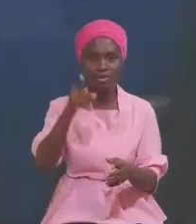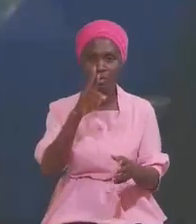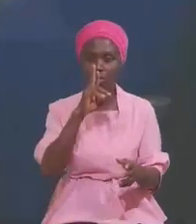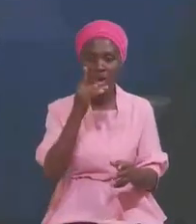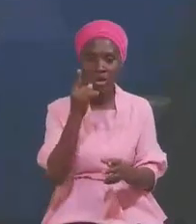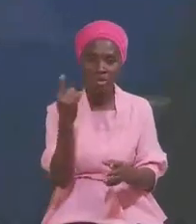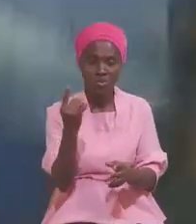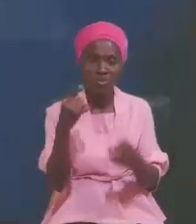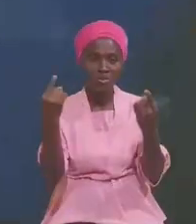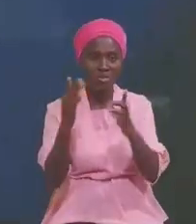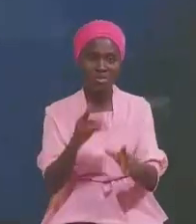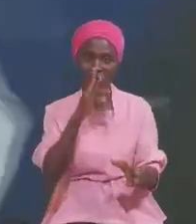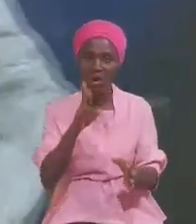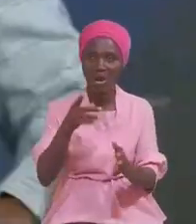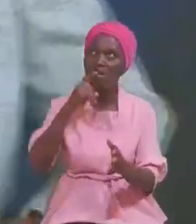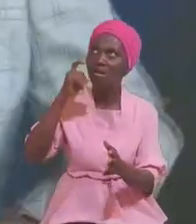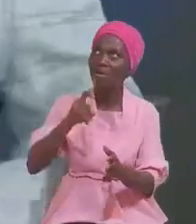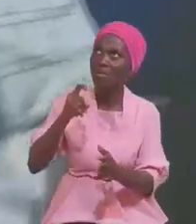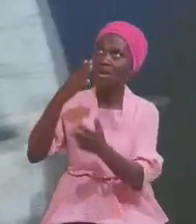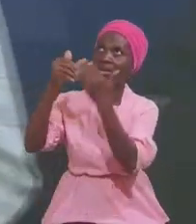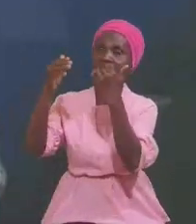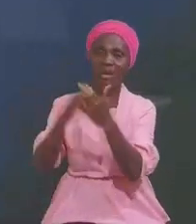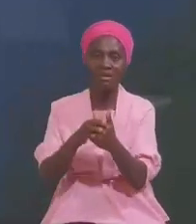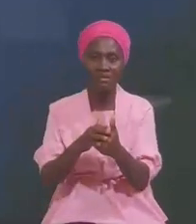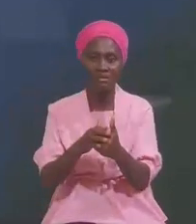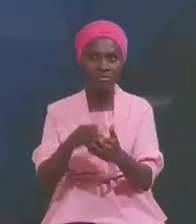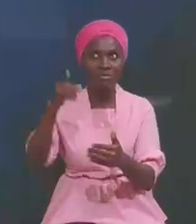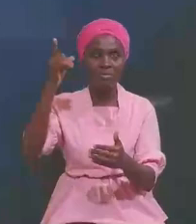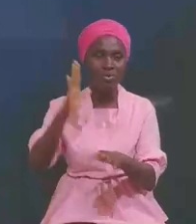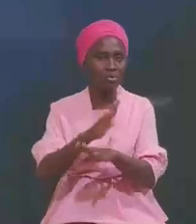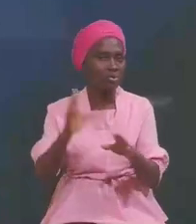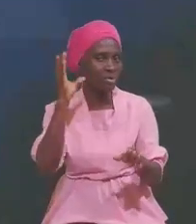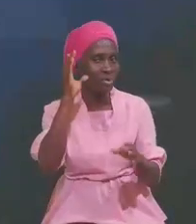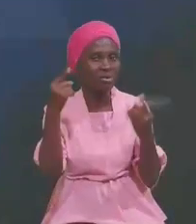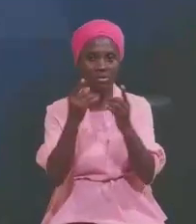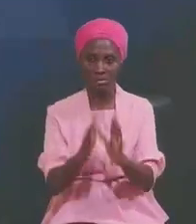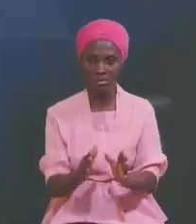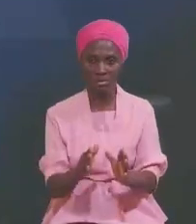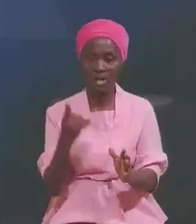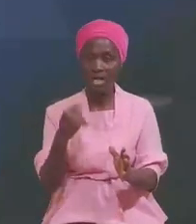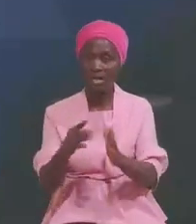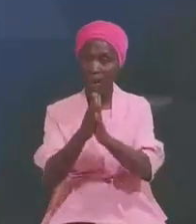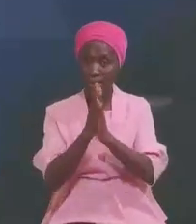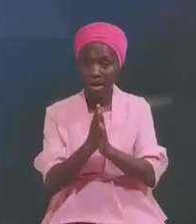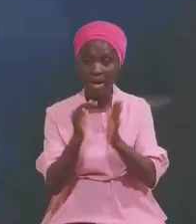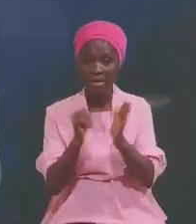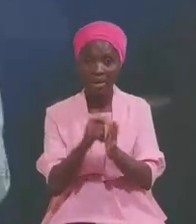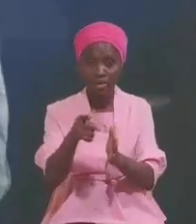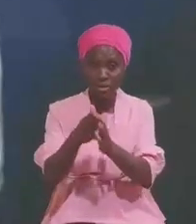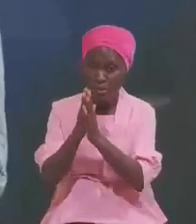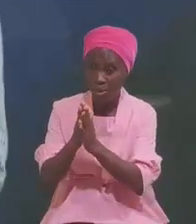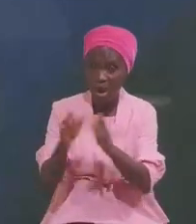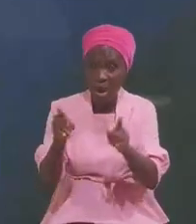tu commandes au ciel. Dieu n'exauce pas un pécheur. La prière que vous allez faire en tant que pécheur,